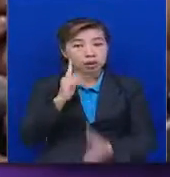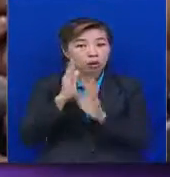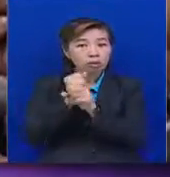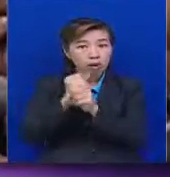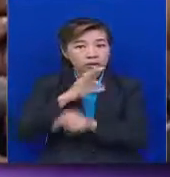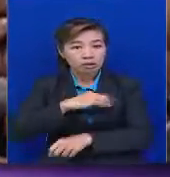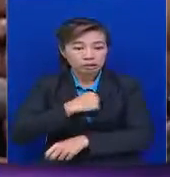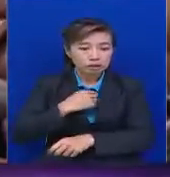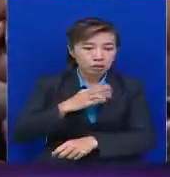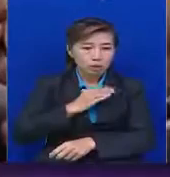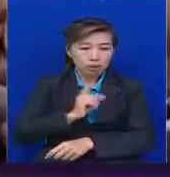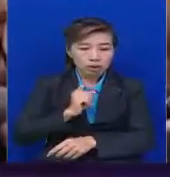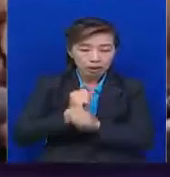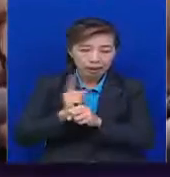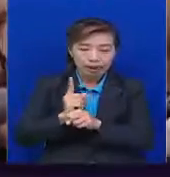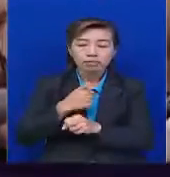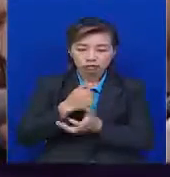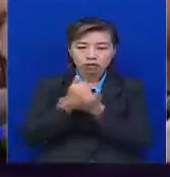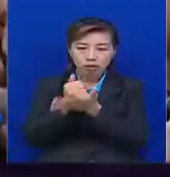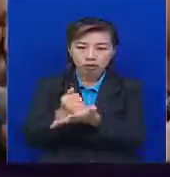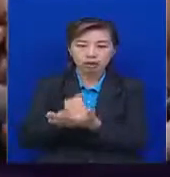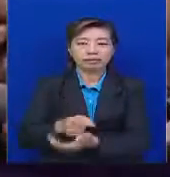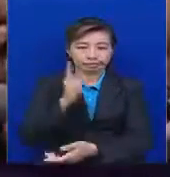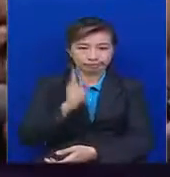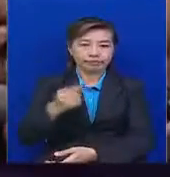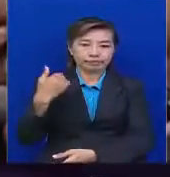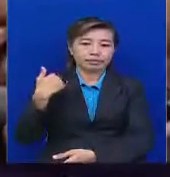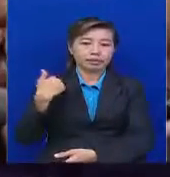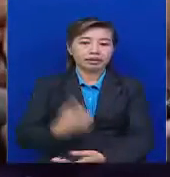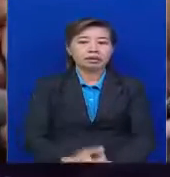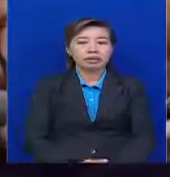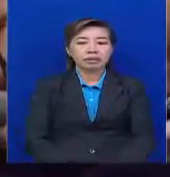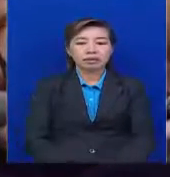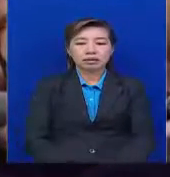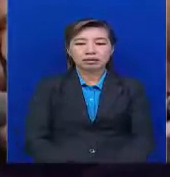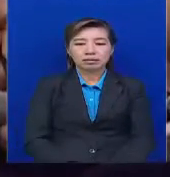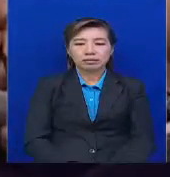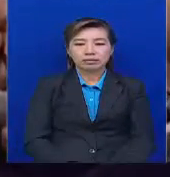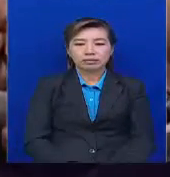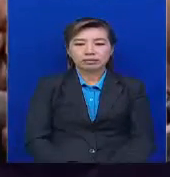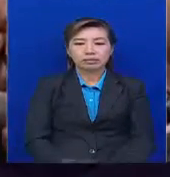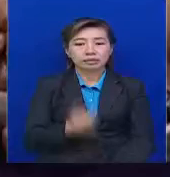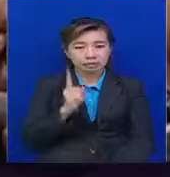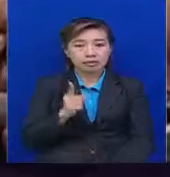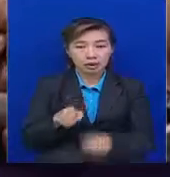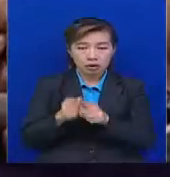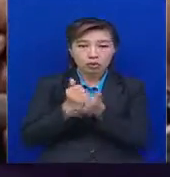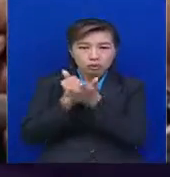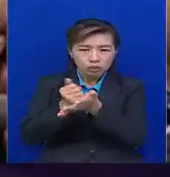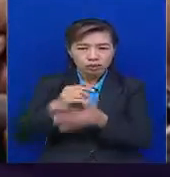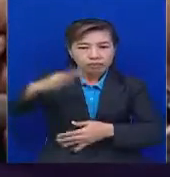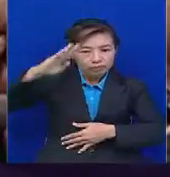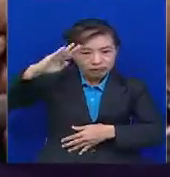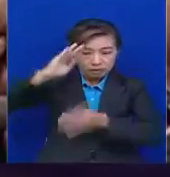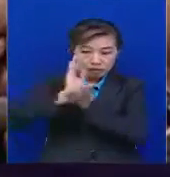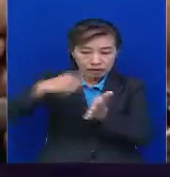ที่สุด แน่นอน เ นี่ย จะเป็นตัวอย่างให้กับเพื่อนด้วย แน่นอนครับก็สิ่งหน้าที่เราจะต้องดูแลตรงนี้ทางปต